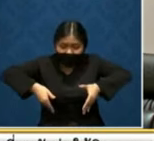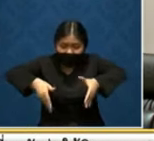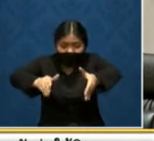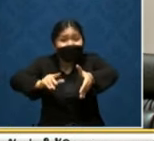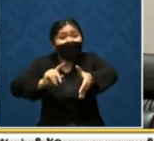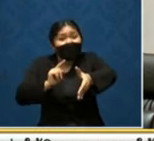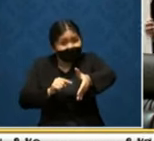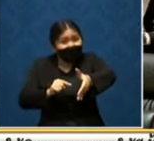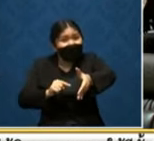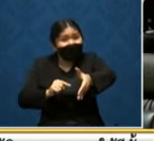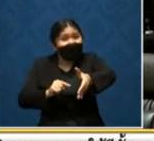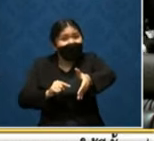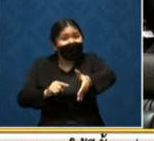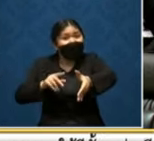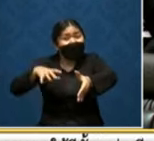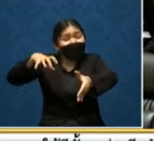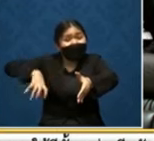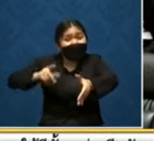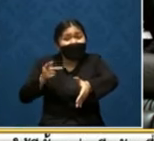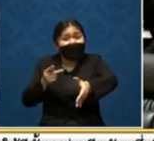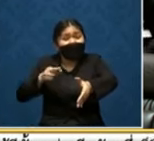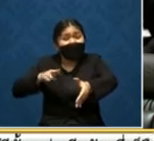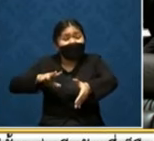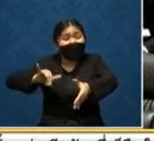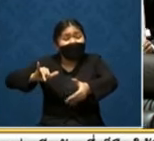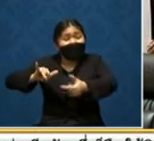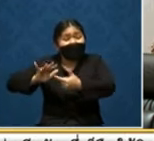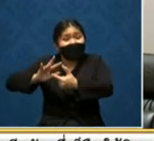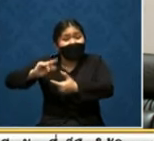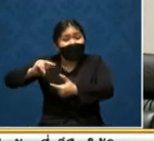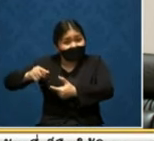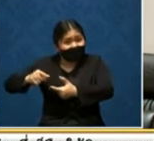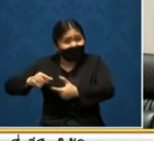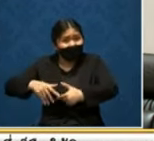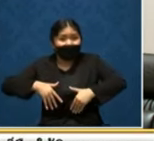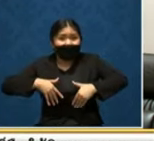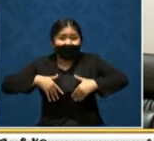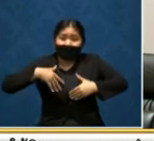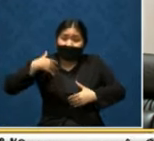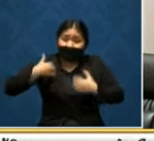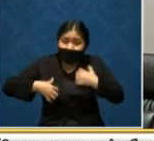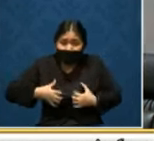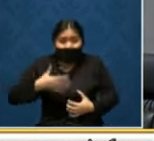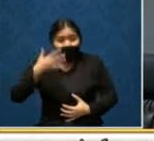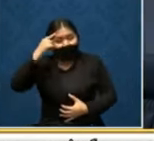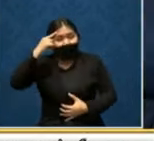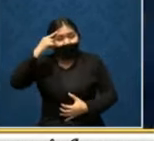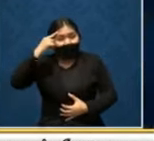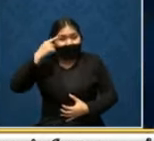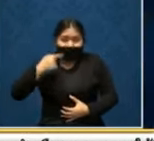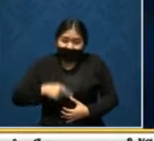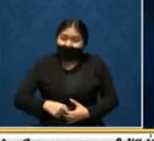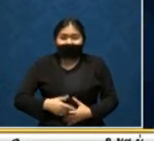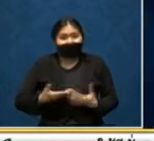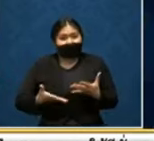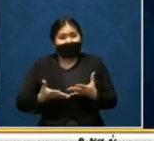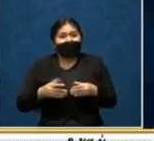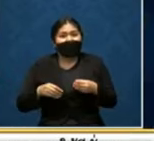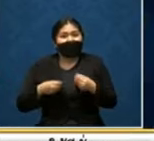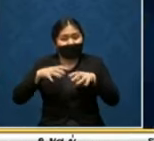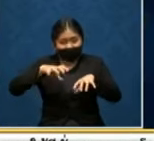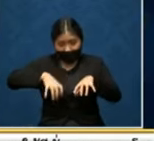การยางแห่งประเทศไทยเริ่มตัวเริ่มไม่พอใจก็เลยปล่อยผีปล่อยอีก 20